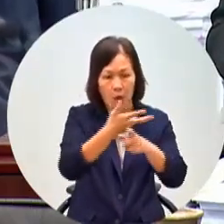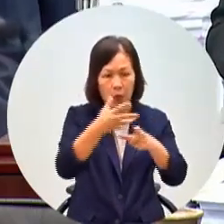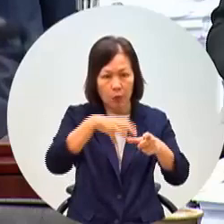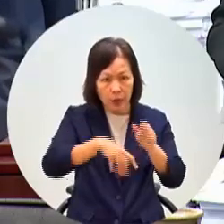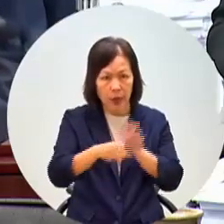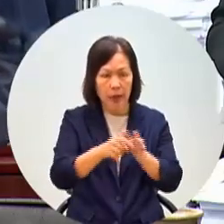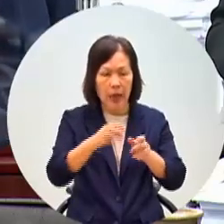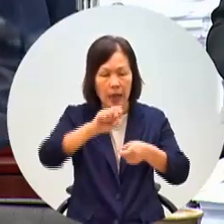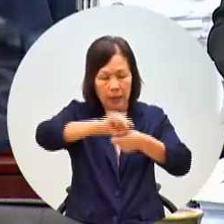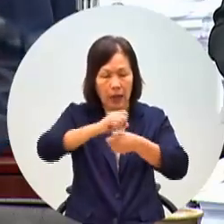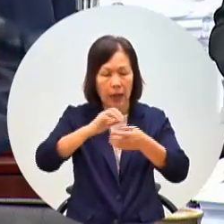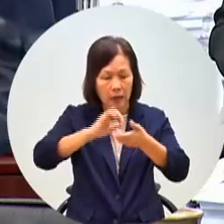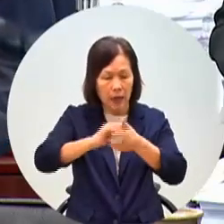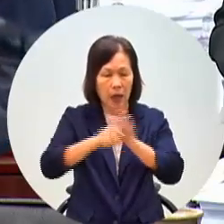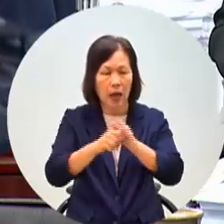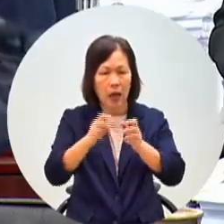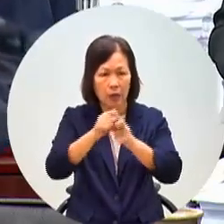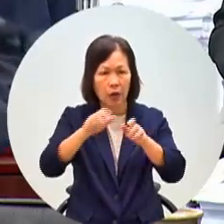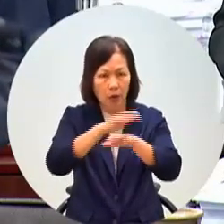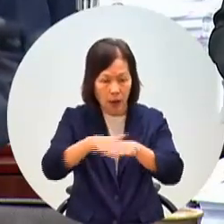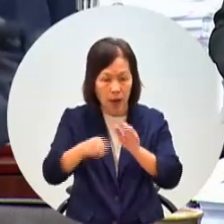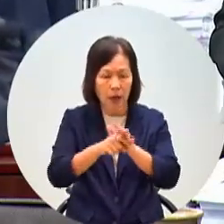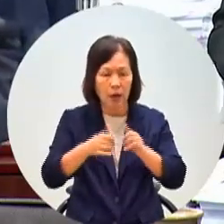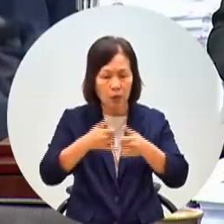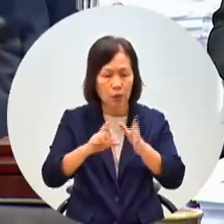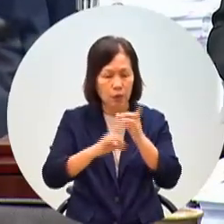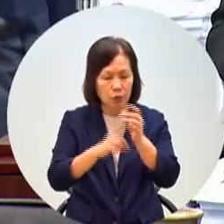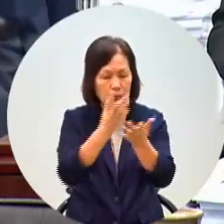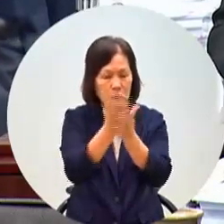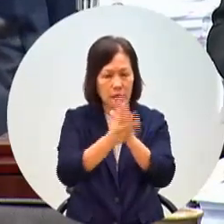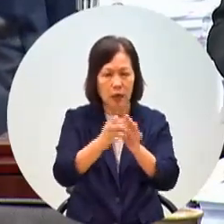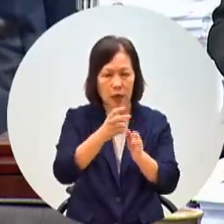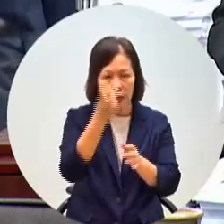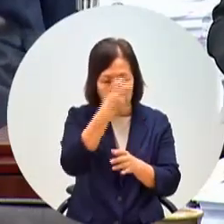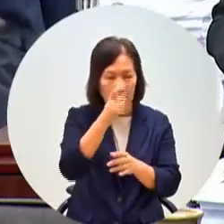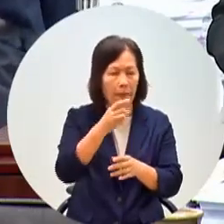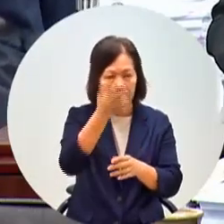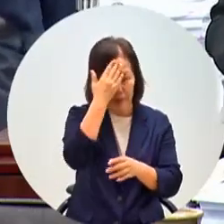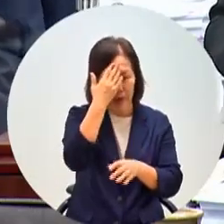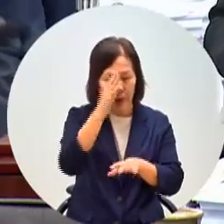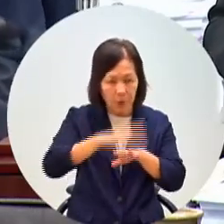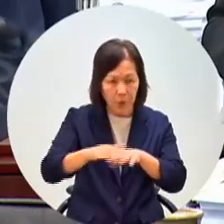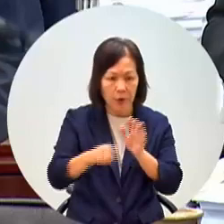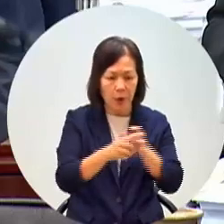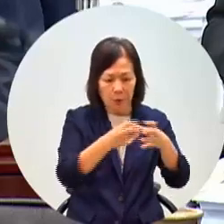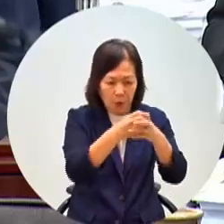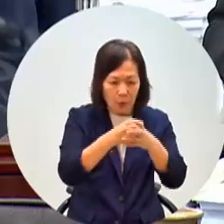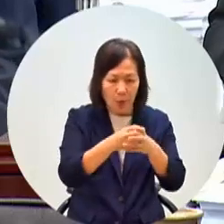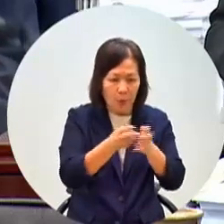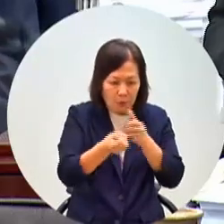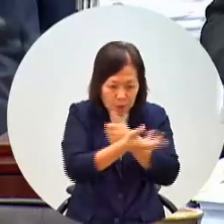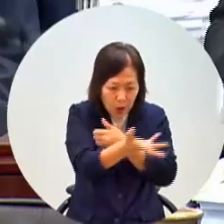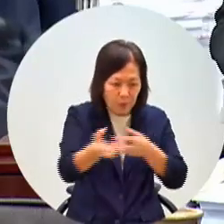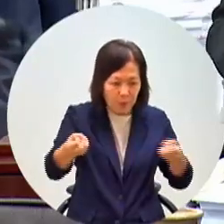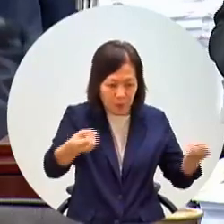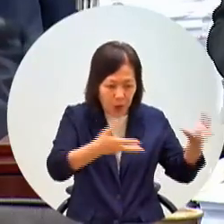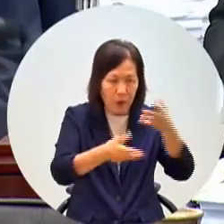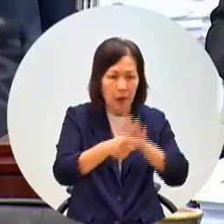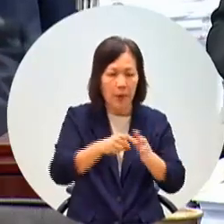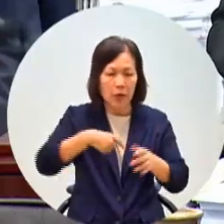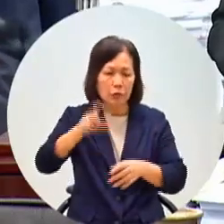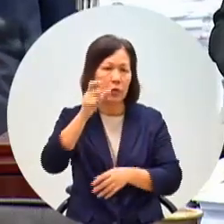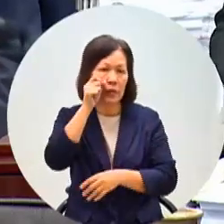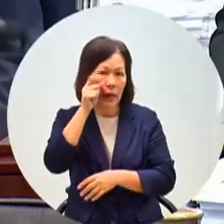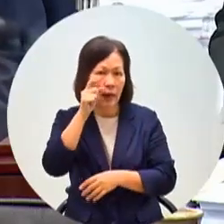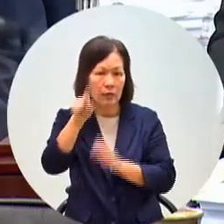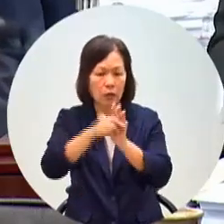家庭永安这些人要筛检有较麻烦，所以我们过去有一些群聚像罗德之前有人搬到去台南的，你知道吗？